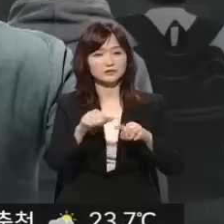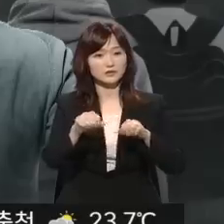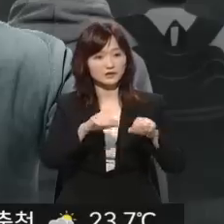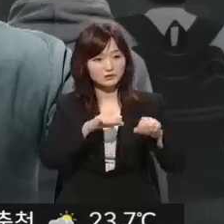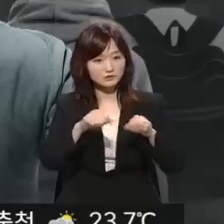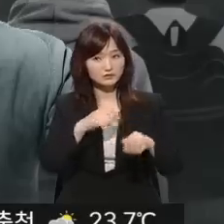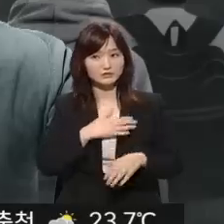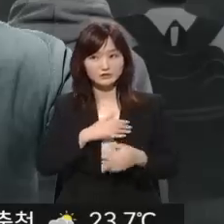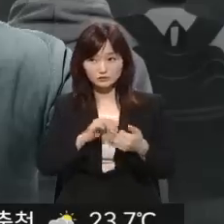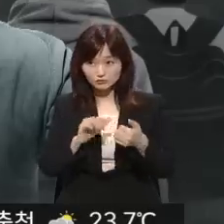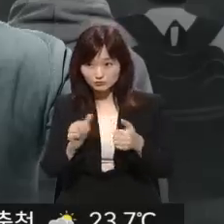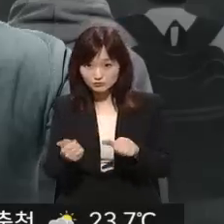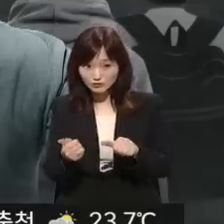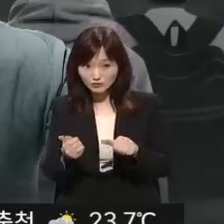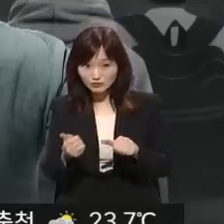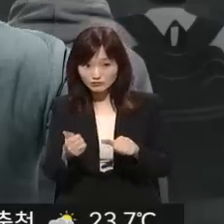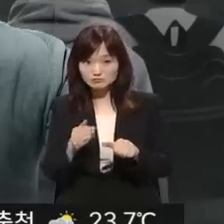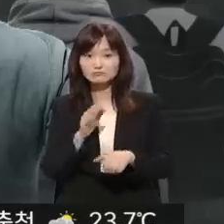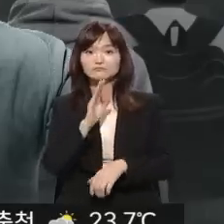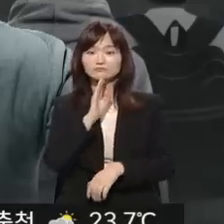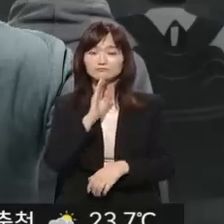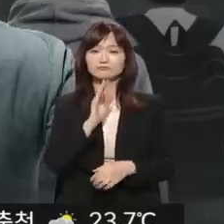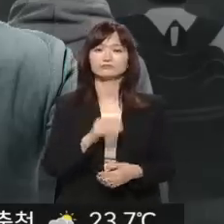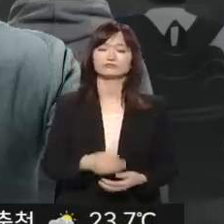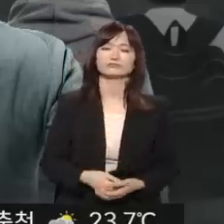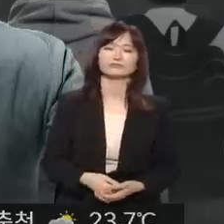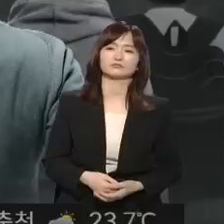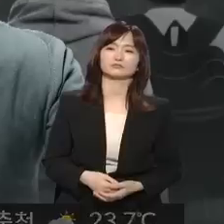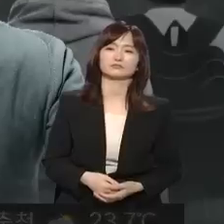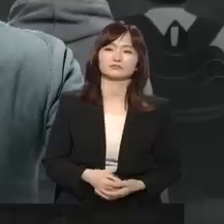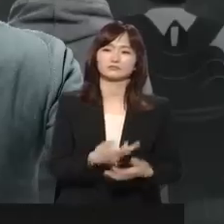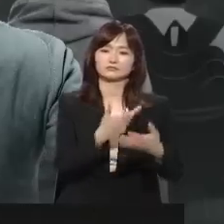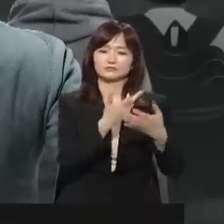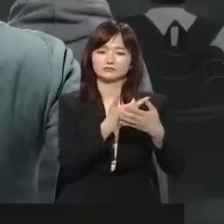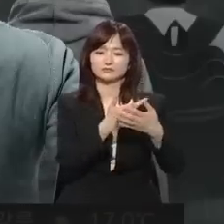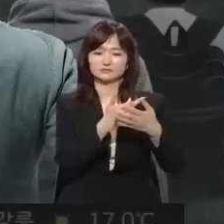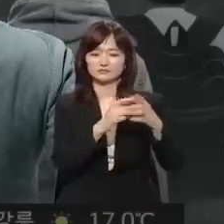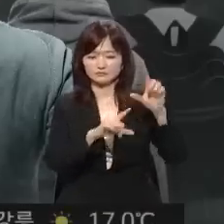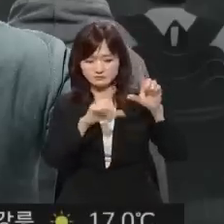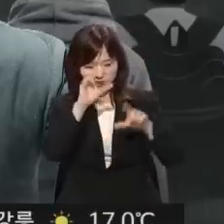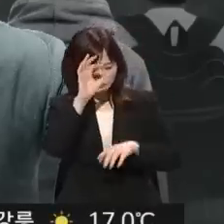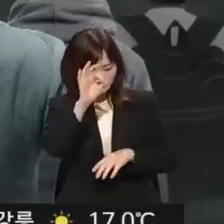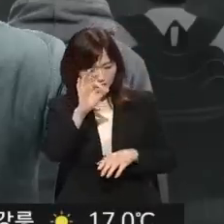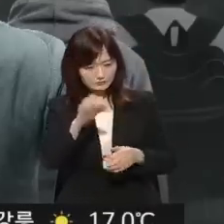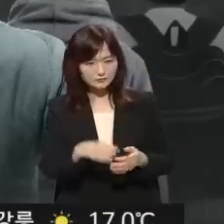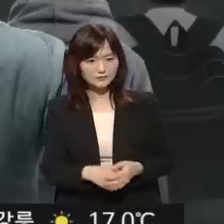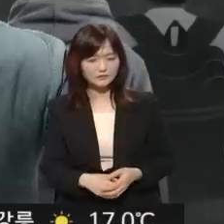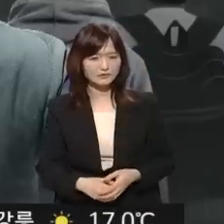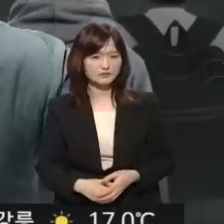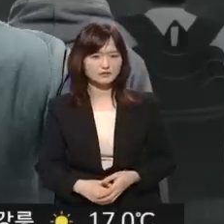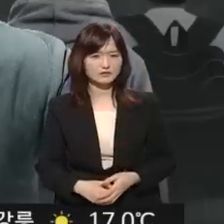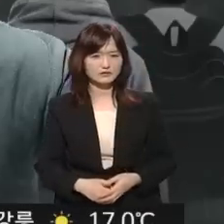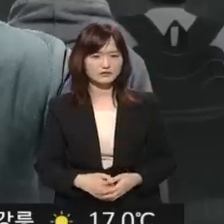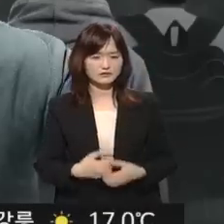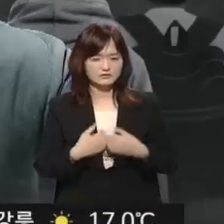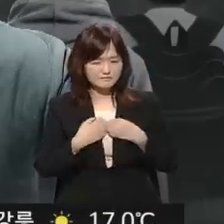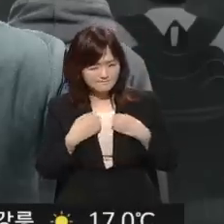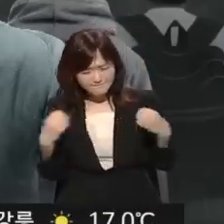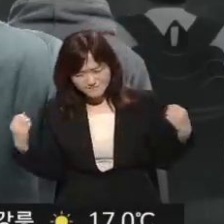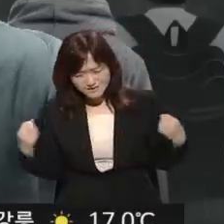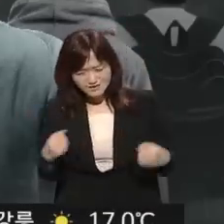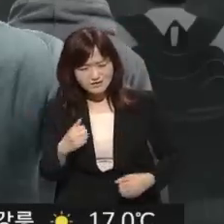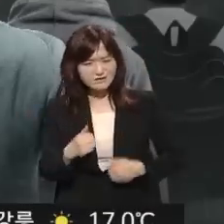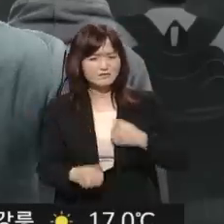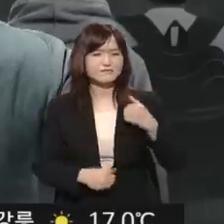이렇게 문답을 하기도 하고요 그리고이 큰아들의 상태를 보고 절규하던 아내 또 그 일을 목격한